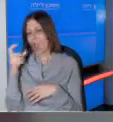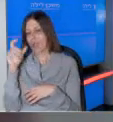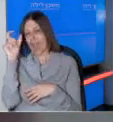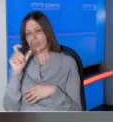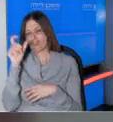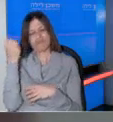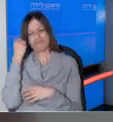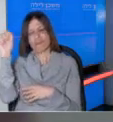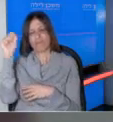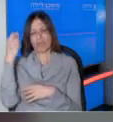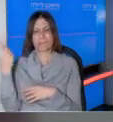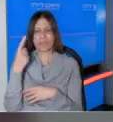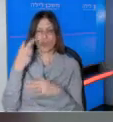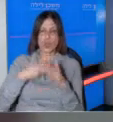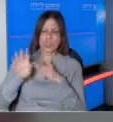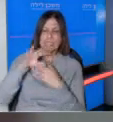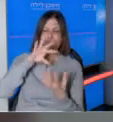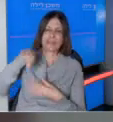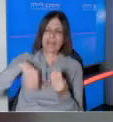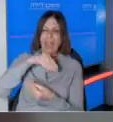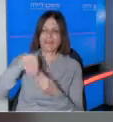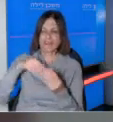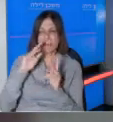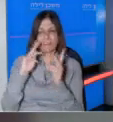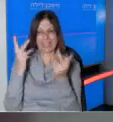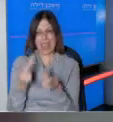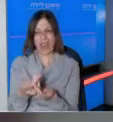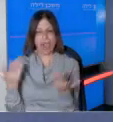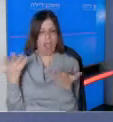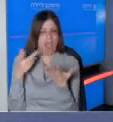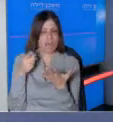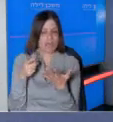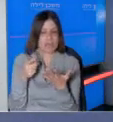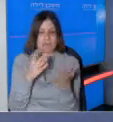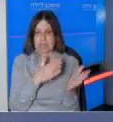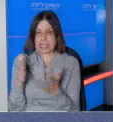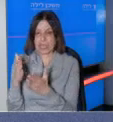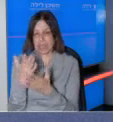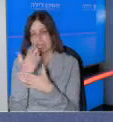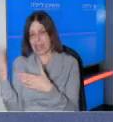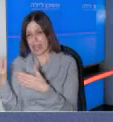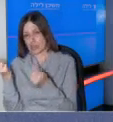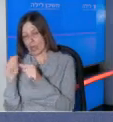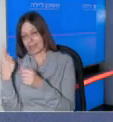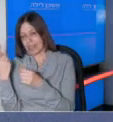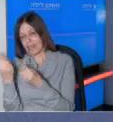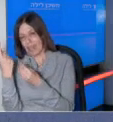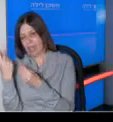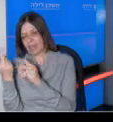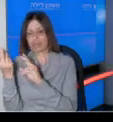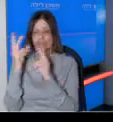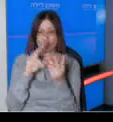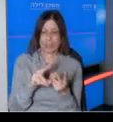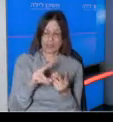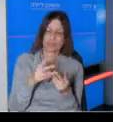אנשים מפרים בידוד ויוצאים ומתערבבים בקהילה, אז איפה זה בדיוק מתיישב, שמצד אחד סוגרים דבר אחד ואת השני